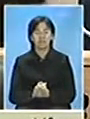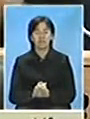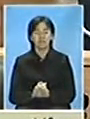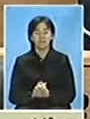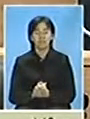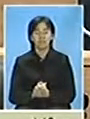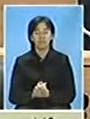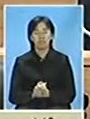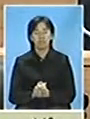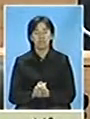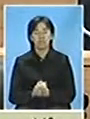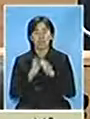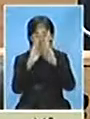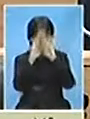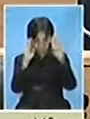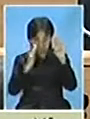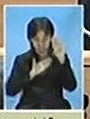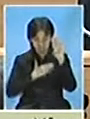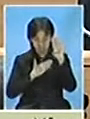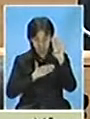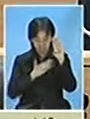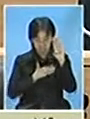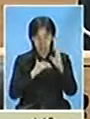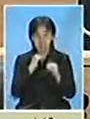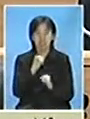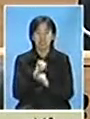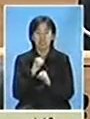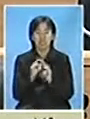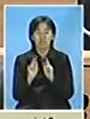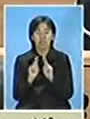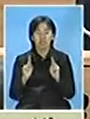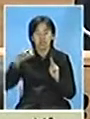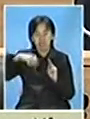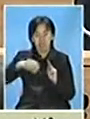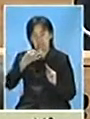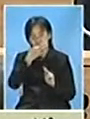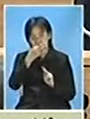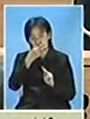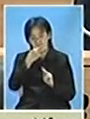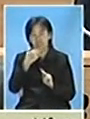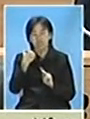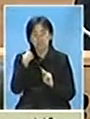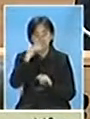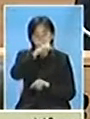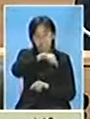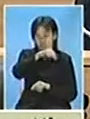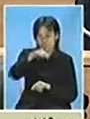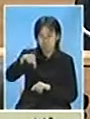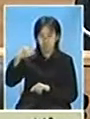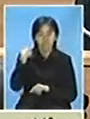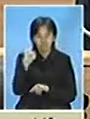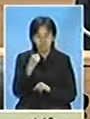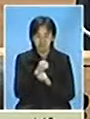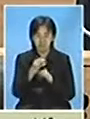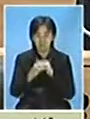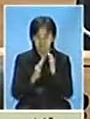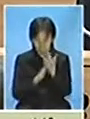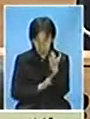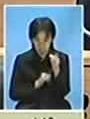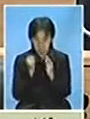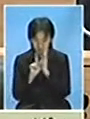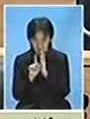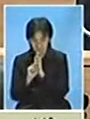จากประสบการณ์ที่ผมเนี่ยเป็นกรรมการสภาวิชาชีพมาเนี่ยหลายสมัยกราบเรียนต่อ